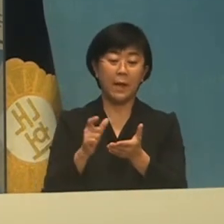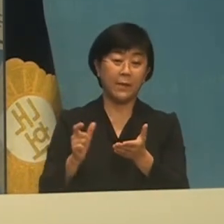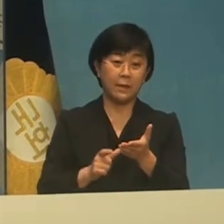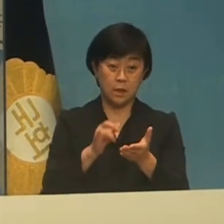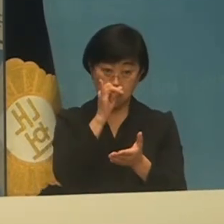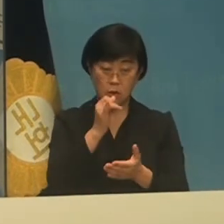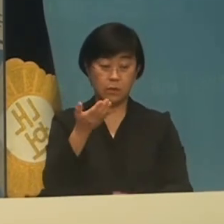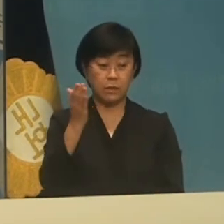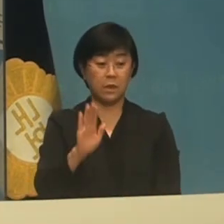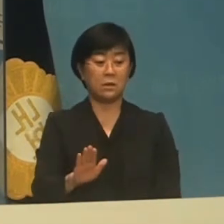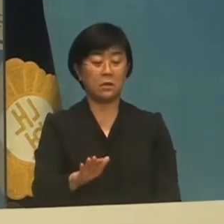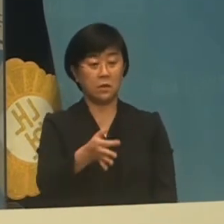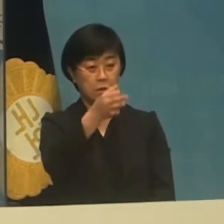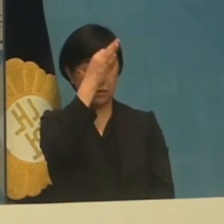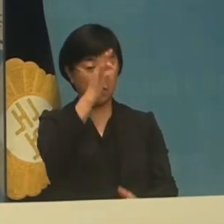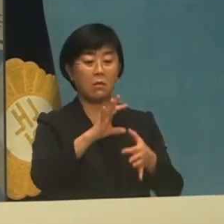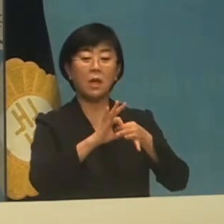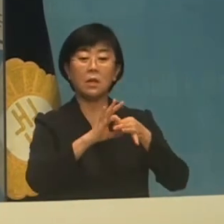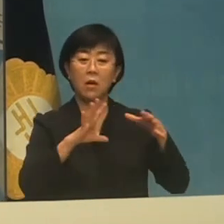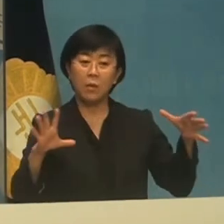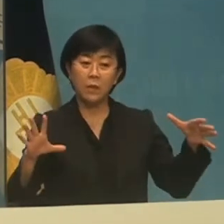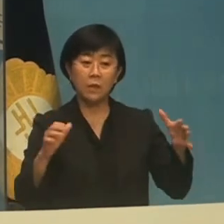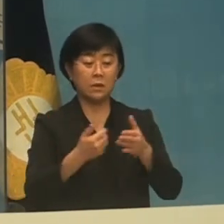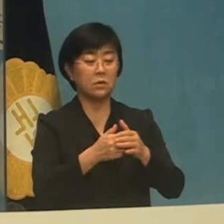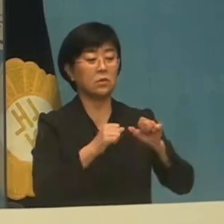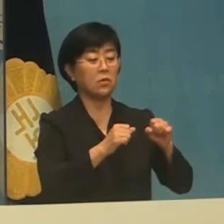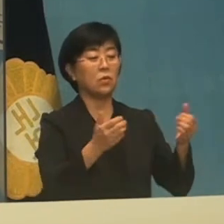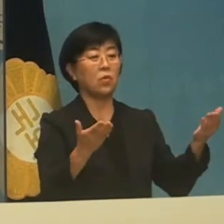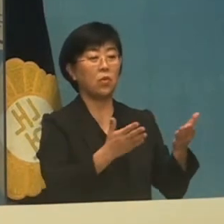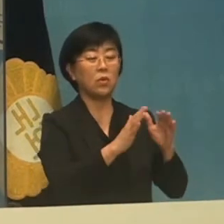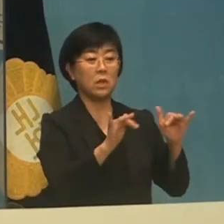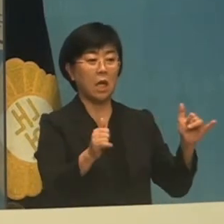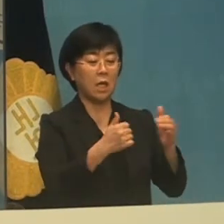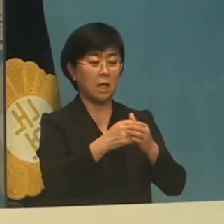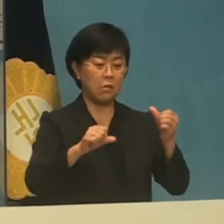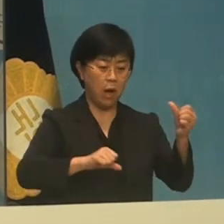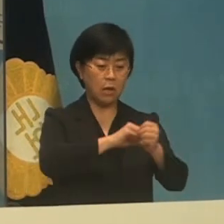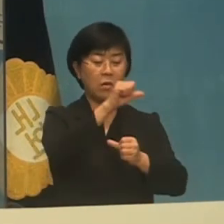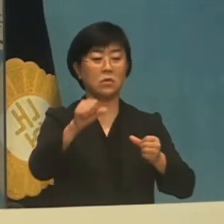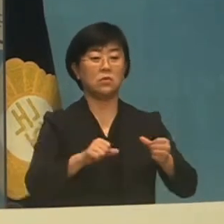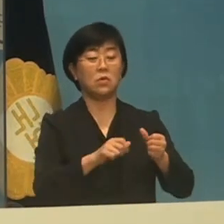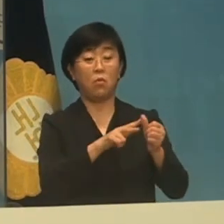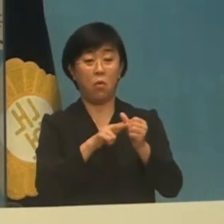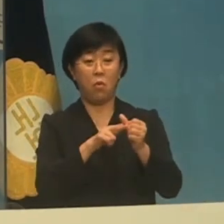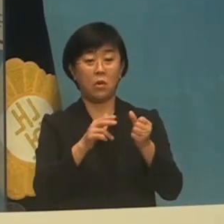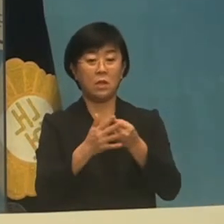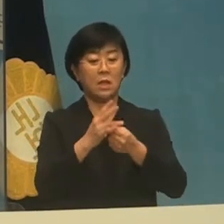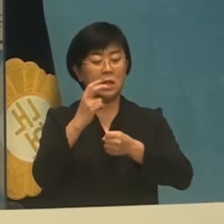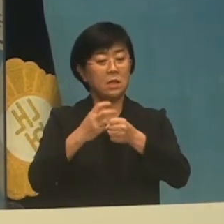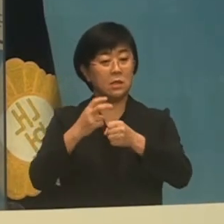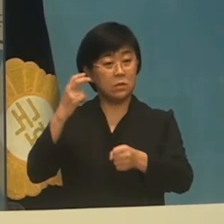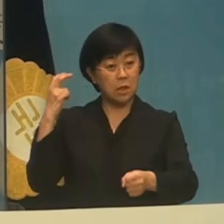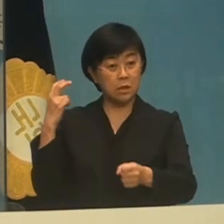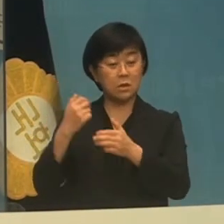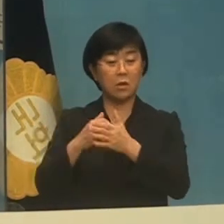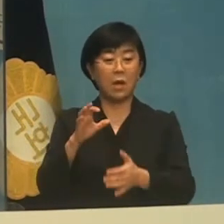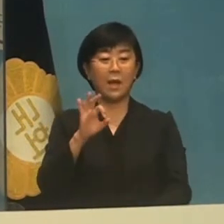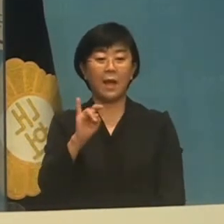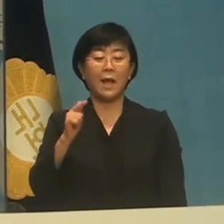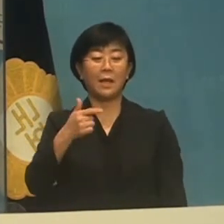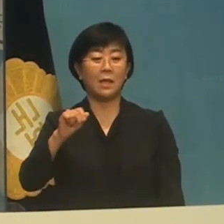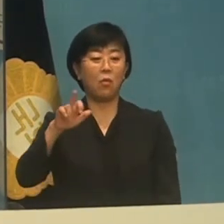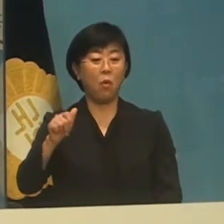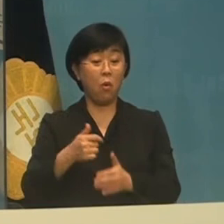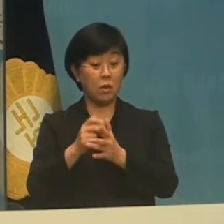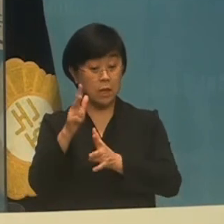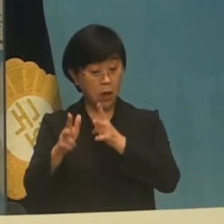구조도, 기술과 무관한 청소노동자가 노출된 유해 환경 정보도, 20년 전 애니콜 휴대폰